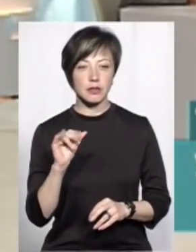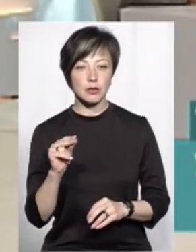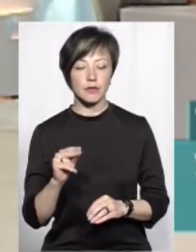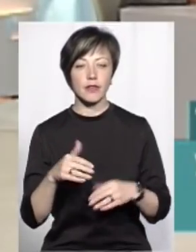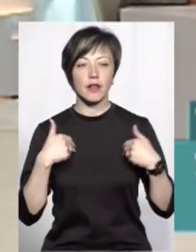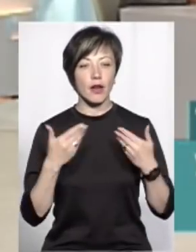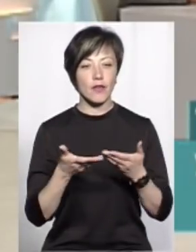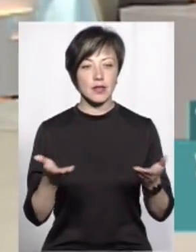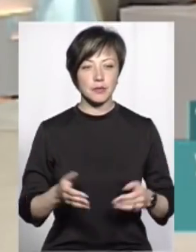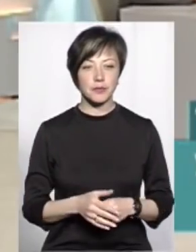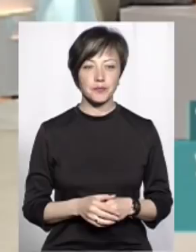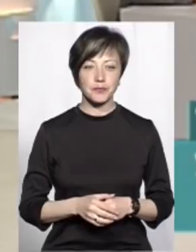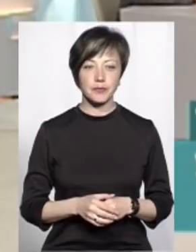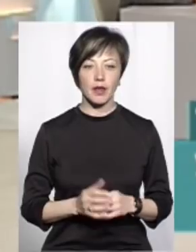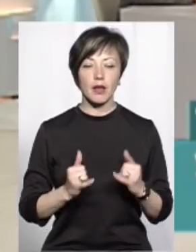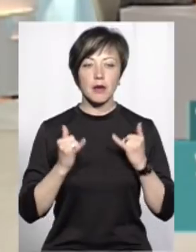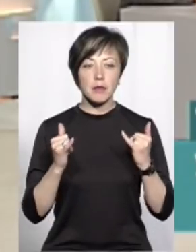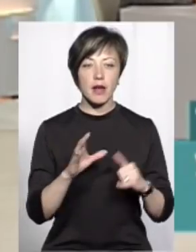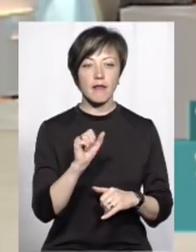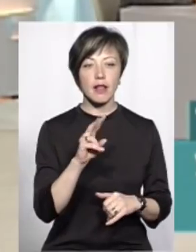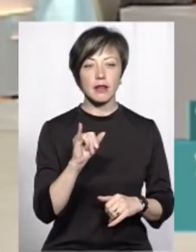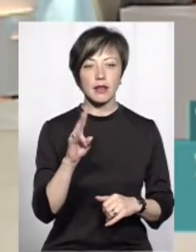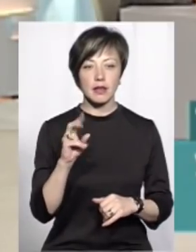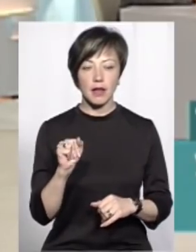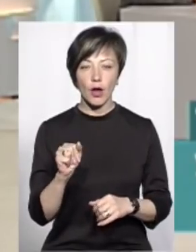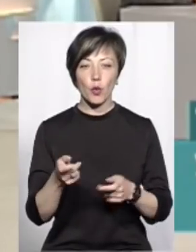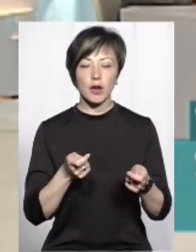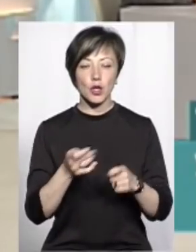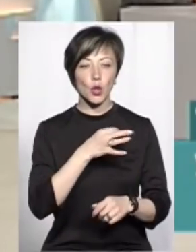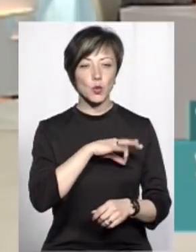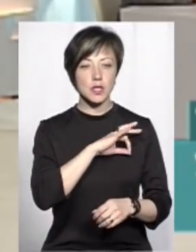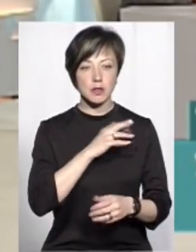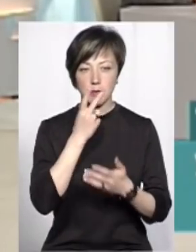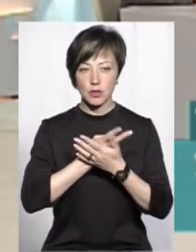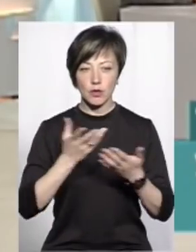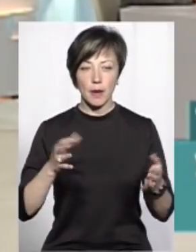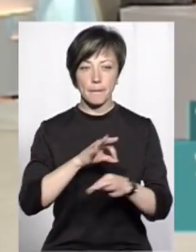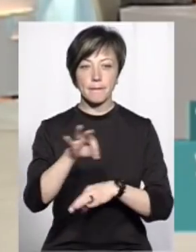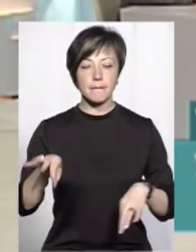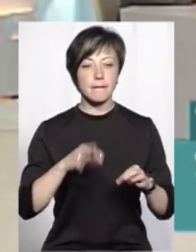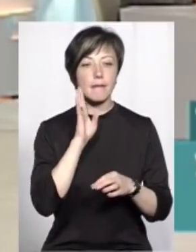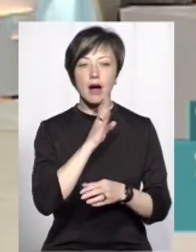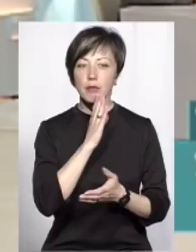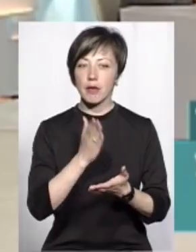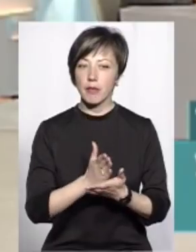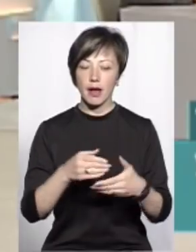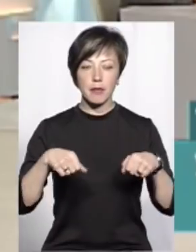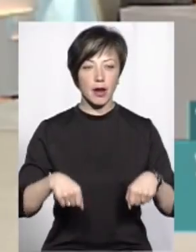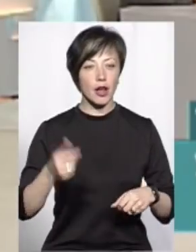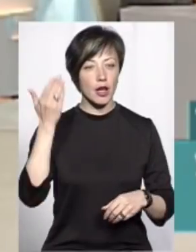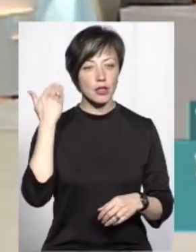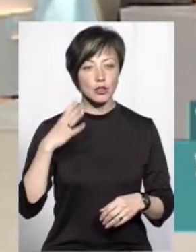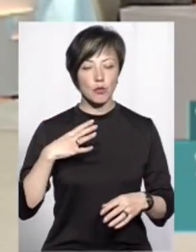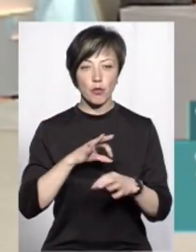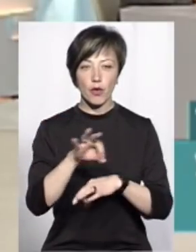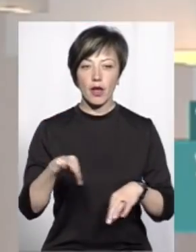Вітаю. Пані Валентино, в управлінні юстиції презентували проект «Мама має право», але раніше був проект